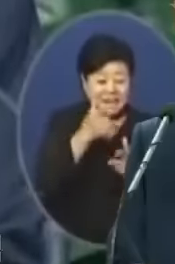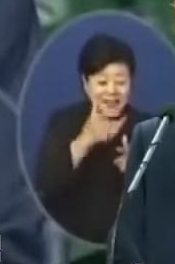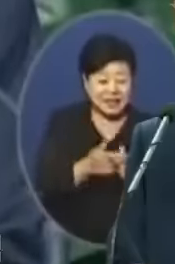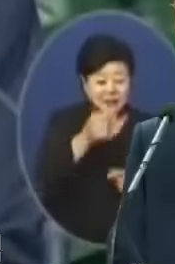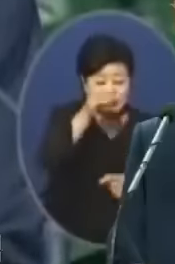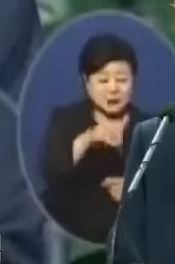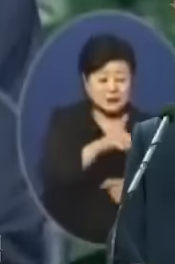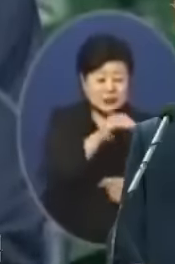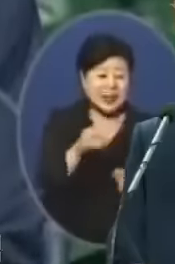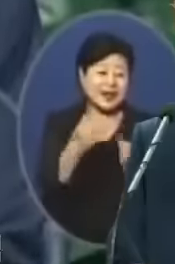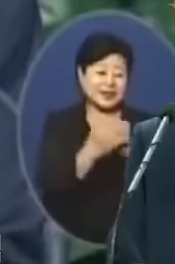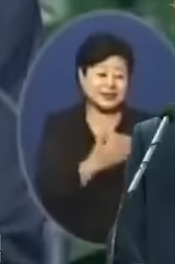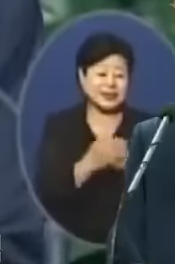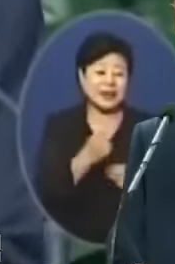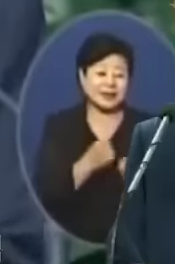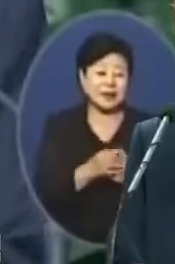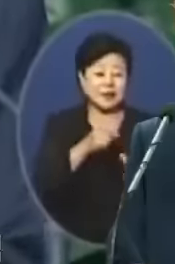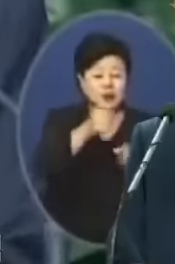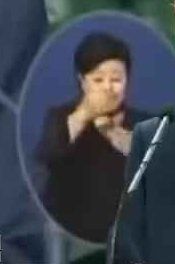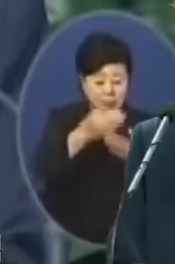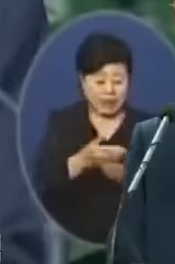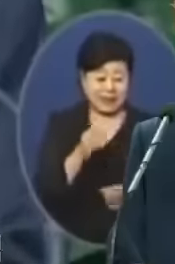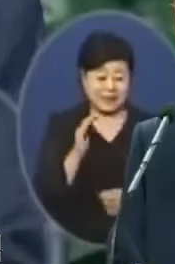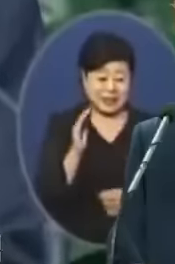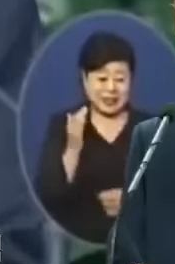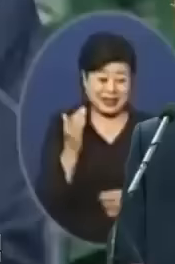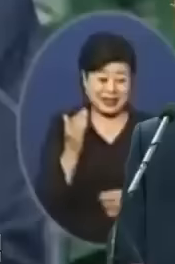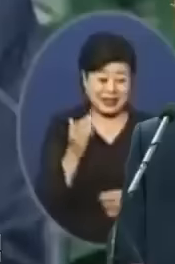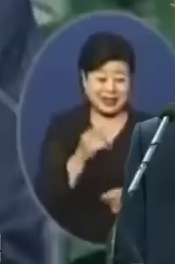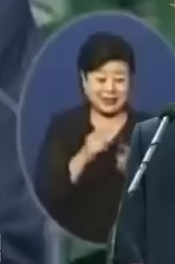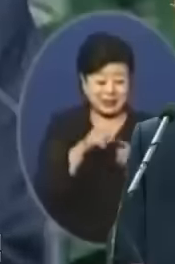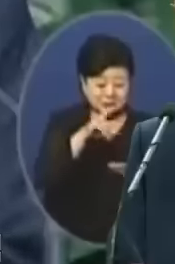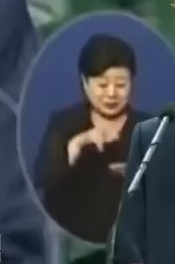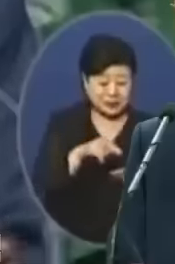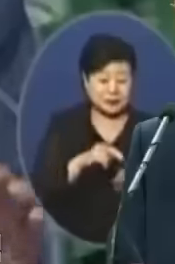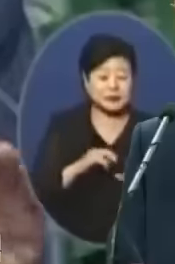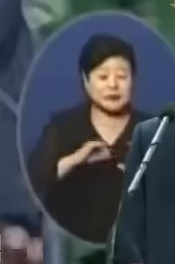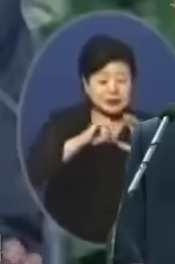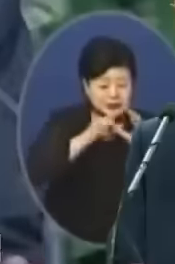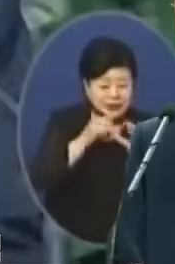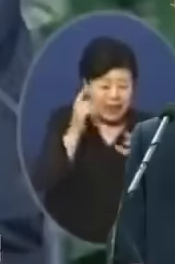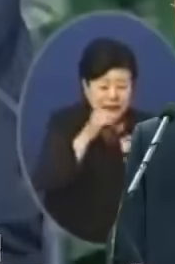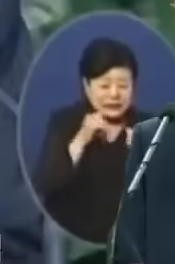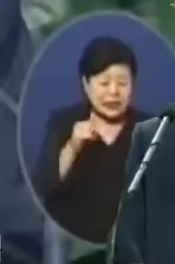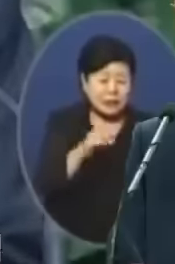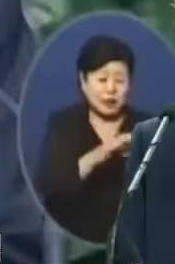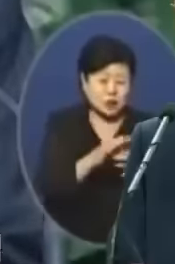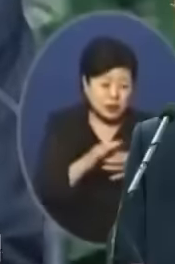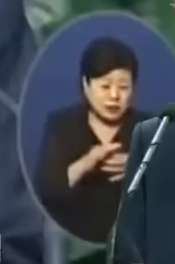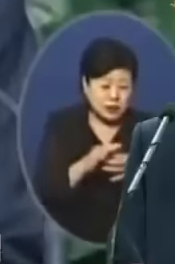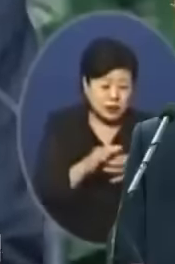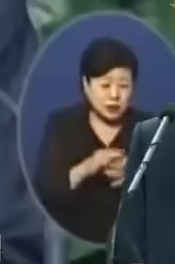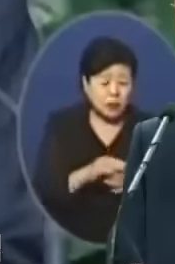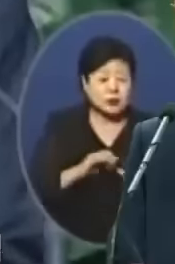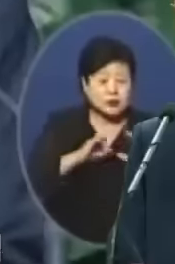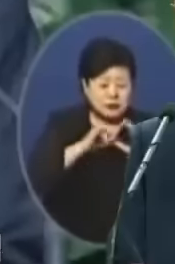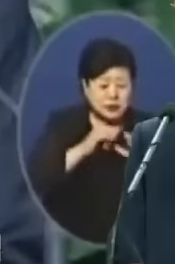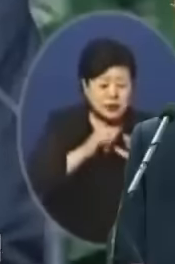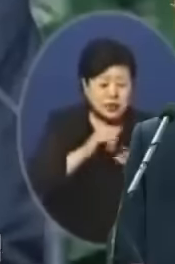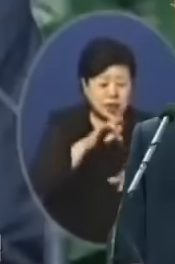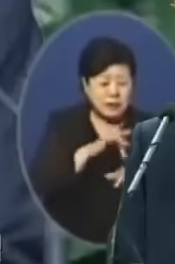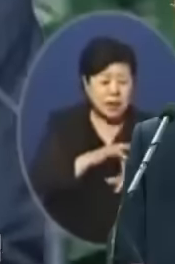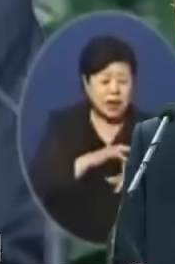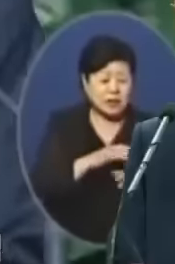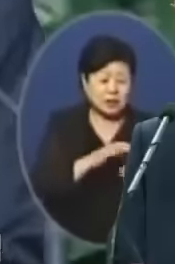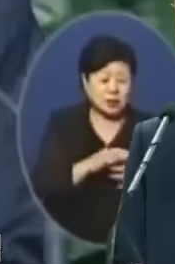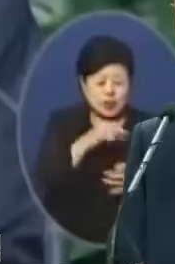예수 십자가의 은혜로 말미암아 구원받는 것입니다. 성경은 말하는 온 세상은 악한 자에게 속았으며 온 세상이 마귀에게